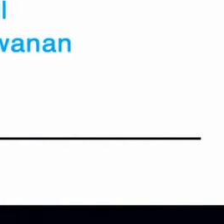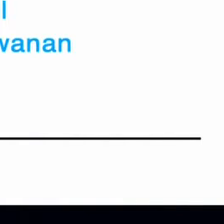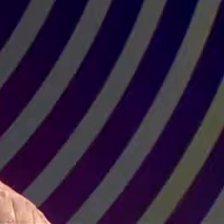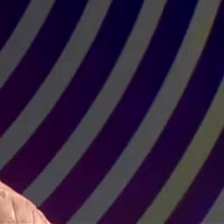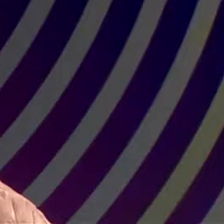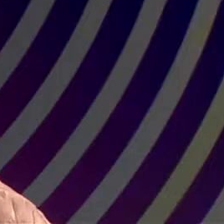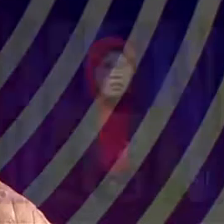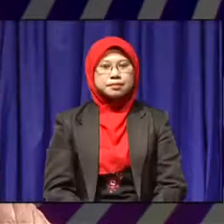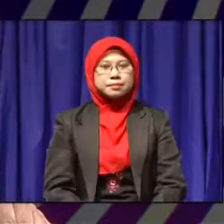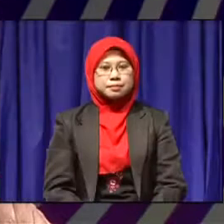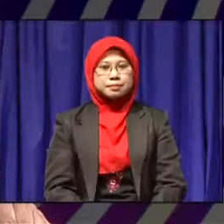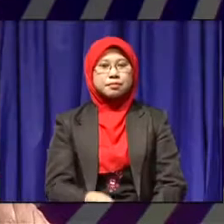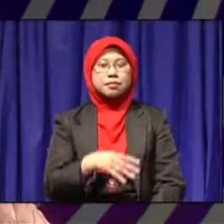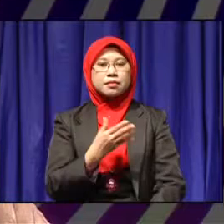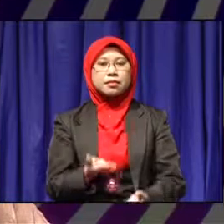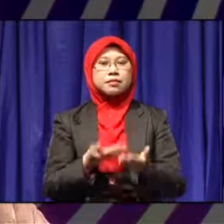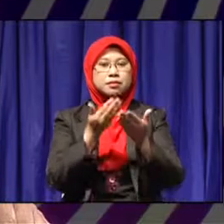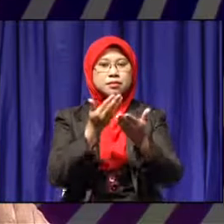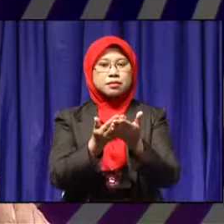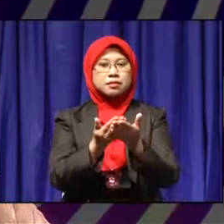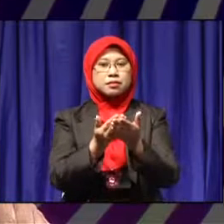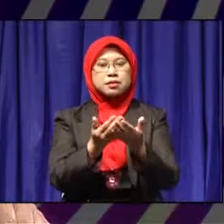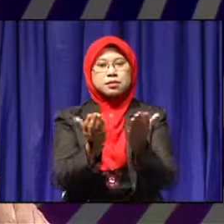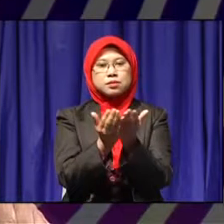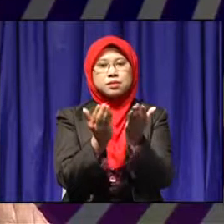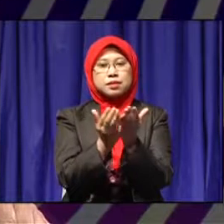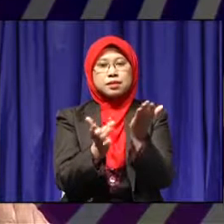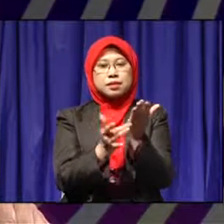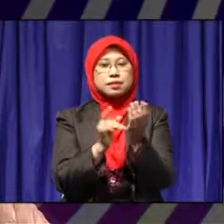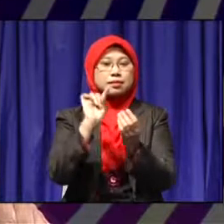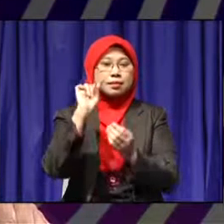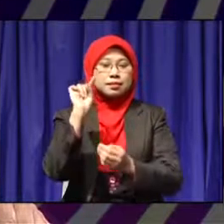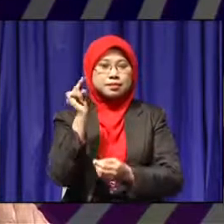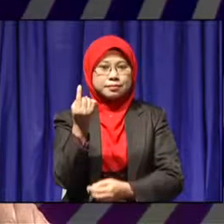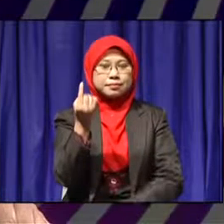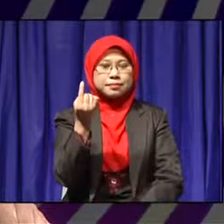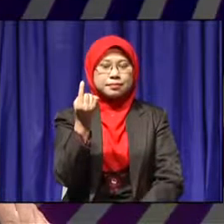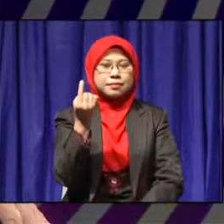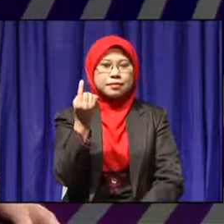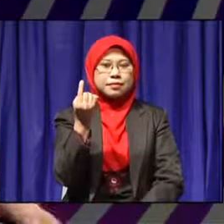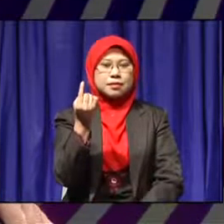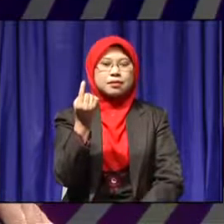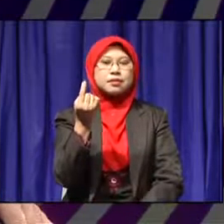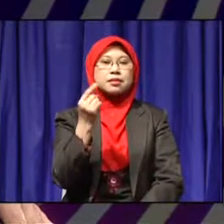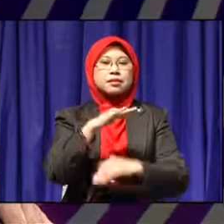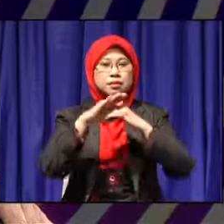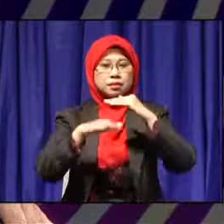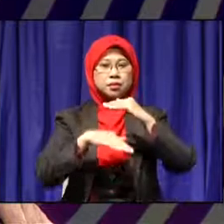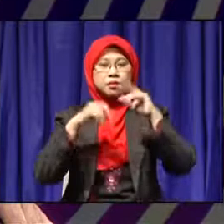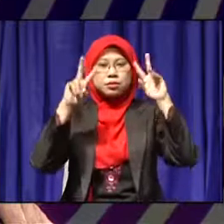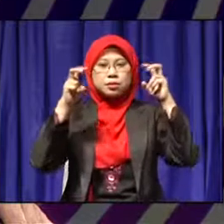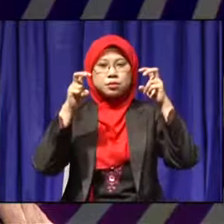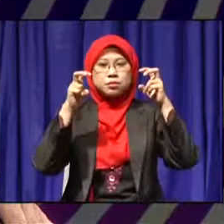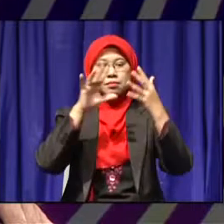ditawarkan di Sekolah Menengah teknik sahaja ya default jadi dibawah ini aktif